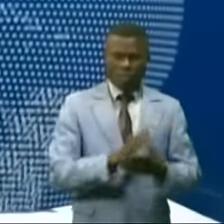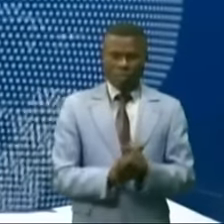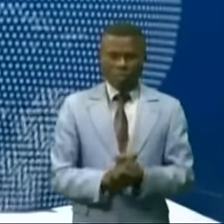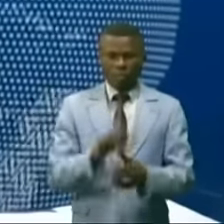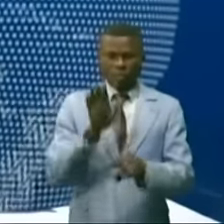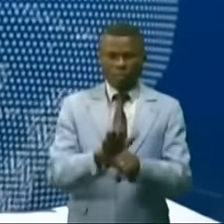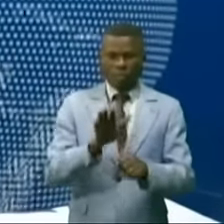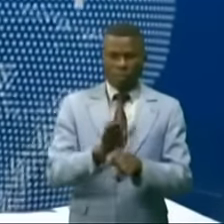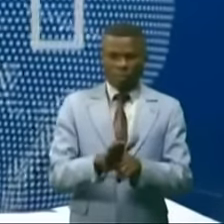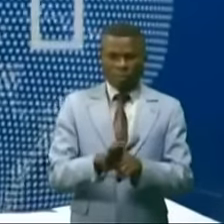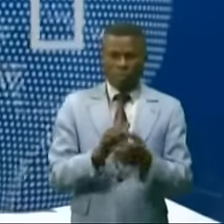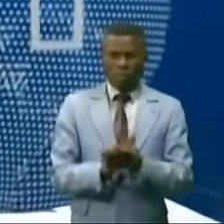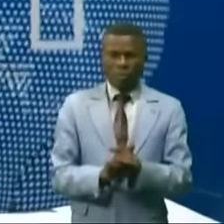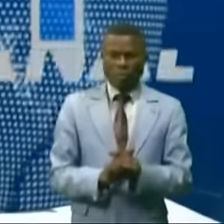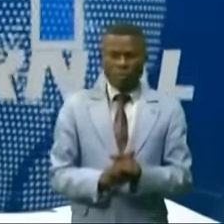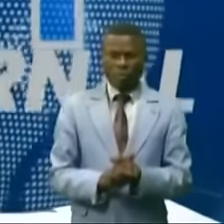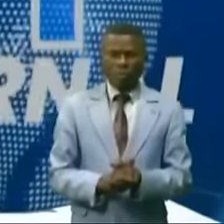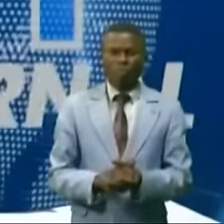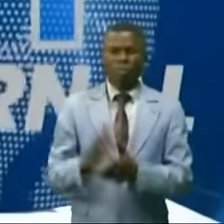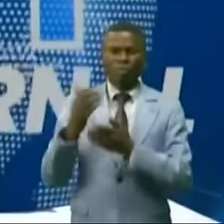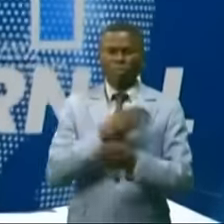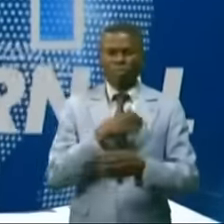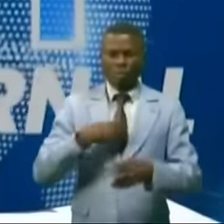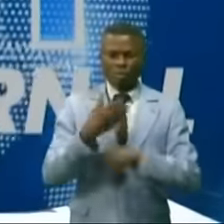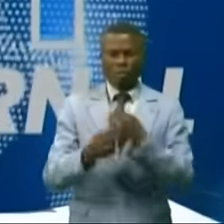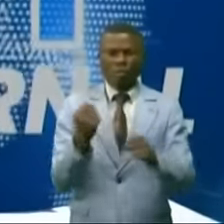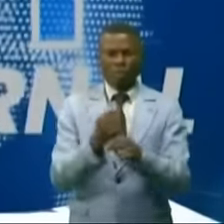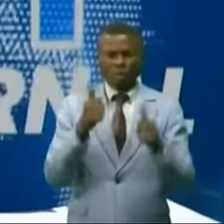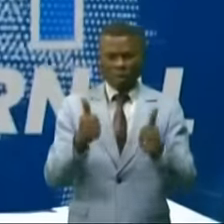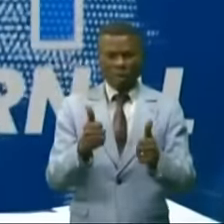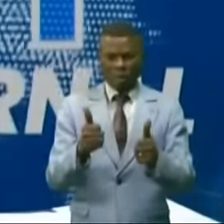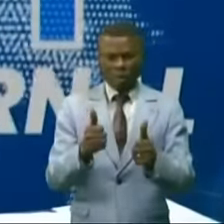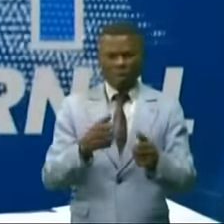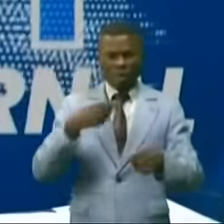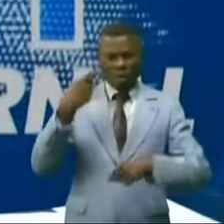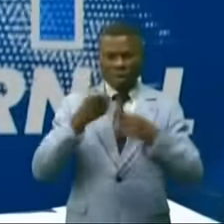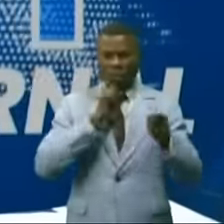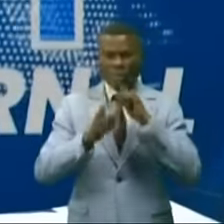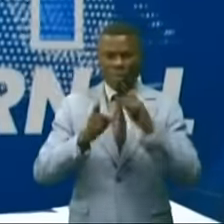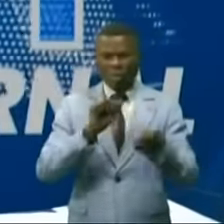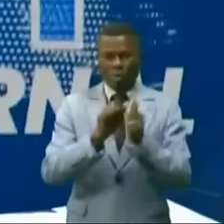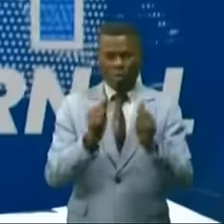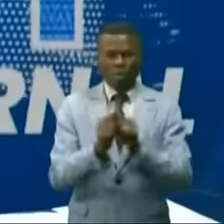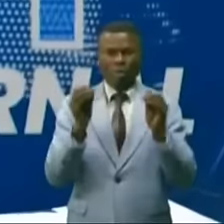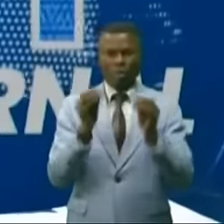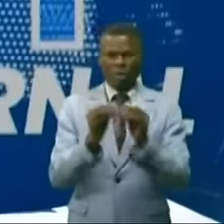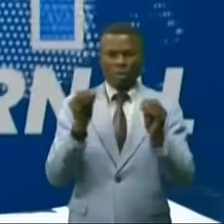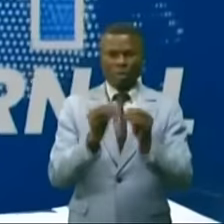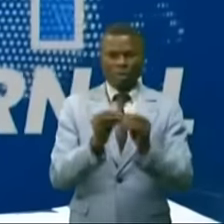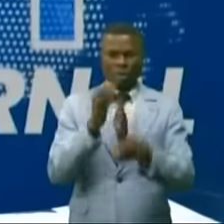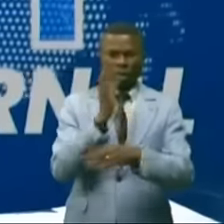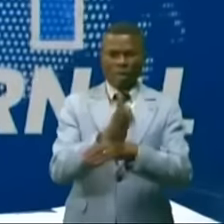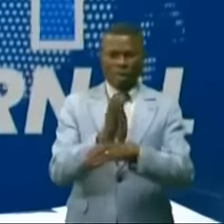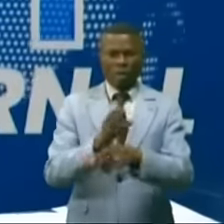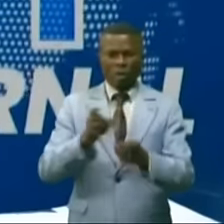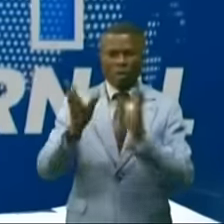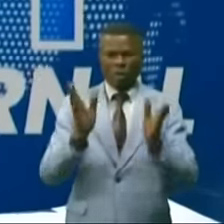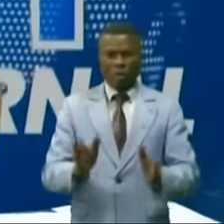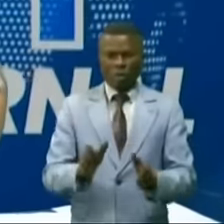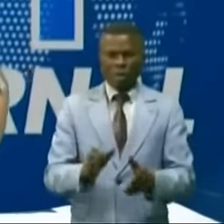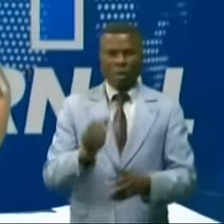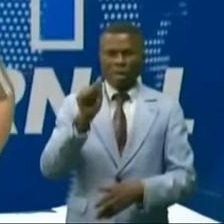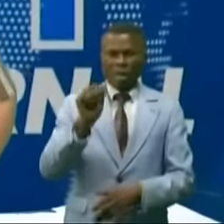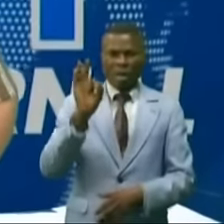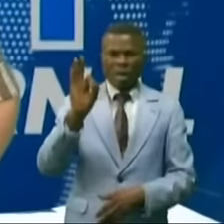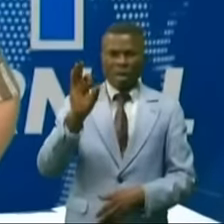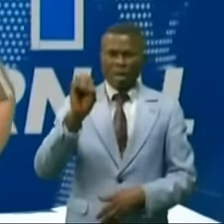Plusieurs freins à un climat des affaires favorables ont été débattus au cours de la réunion du conseil d'administration de la FEC.